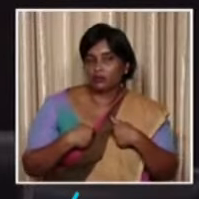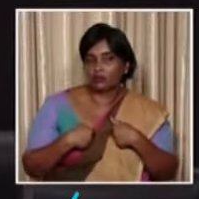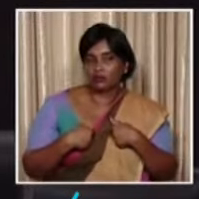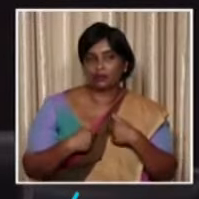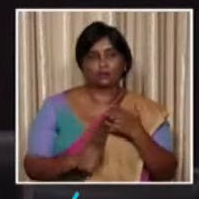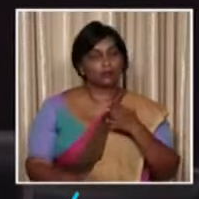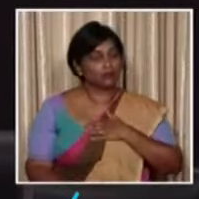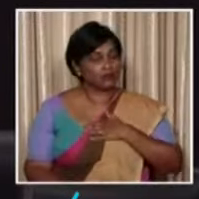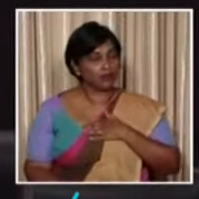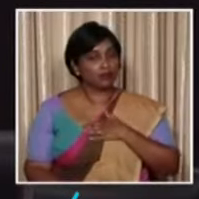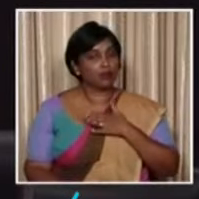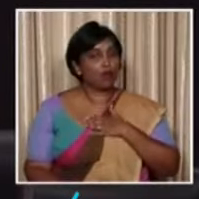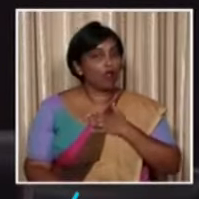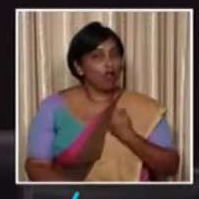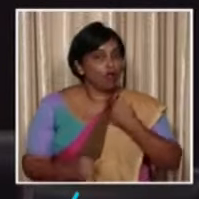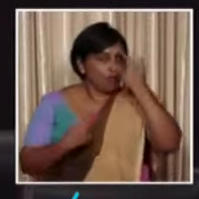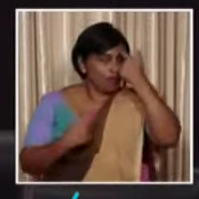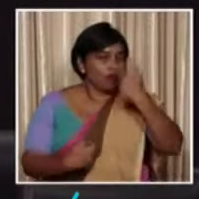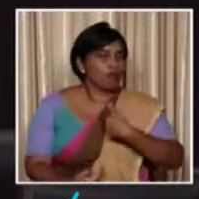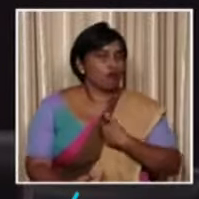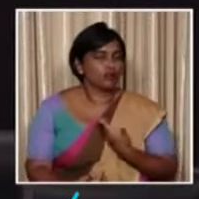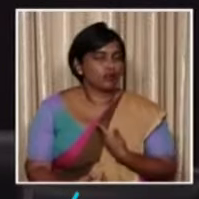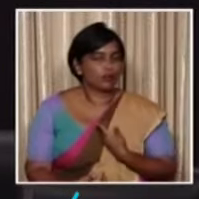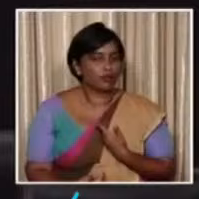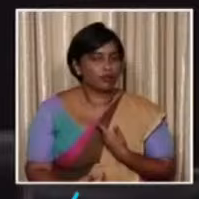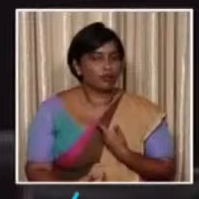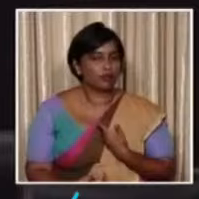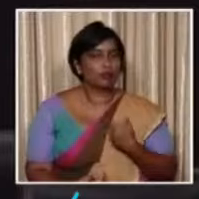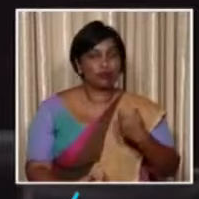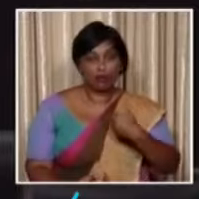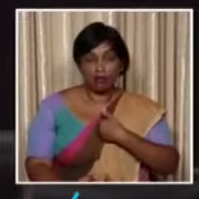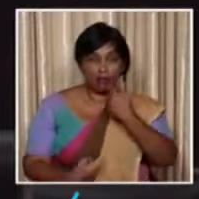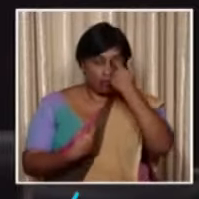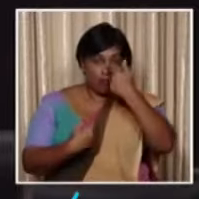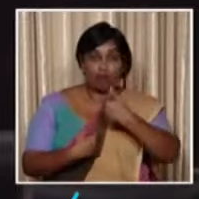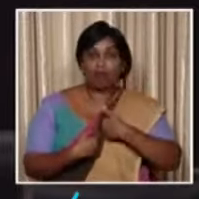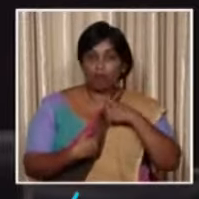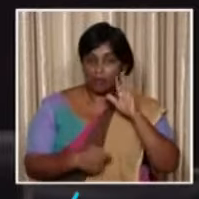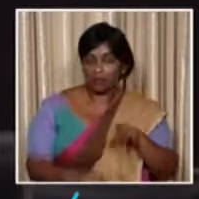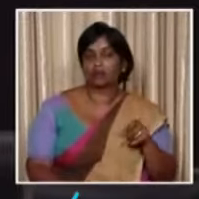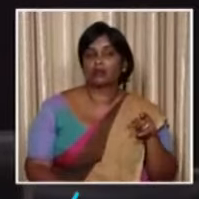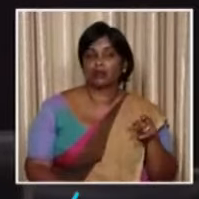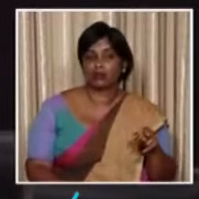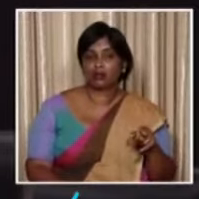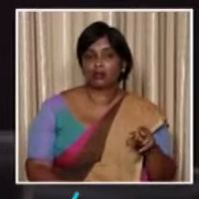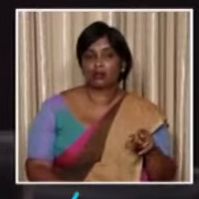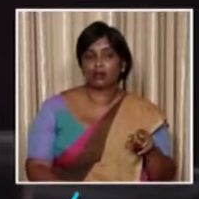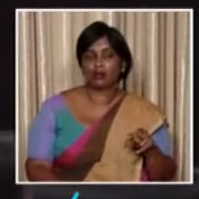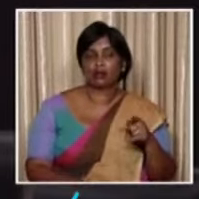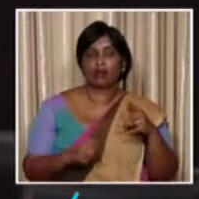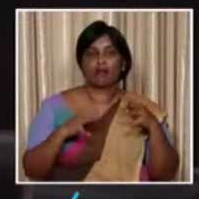කරන්නේ මගේ මාව කොහොමද ෆ්‍රේම් කරන්නේ මාව ෆ්‍රේම් කරන්න